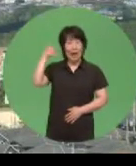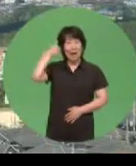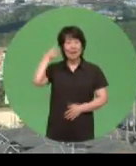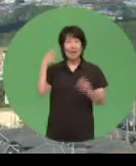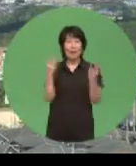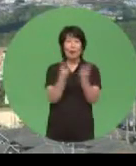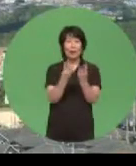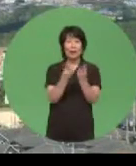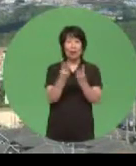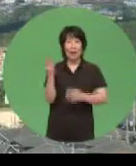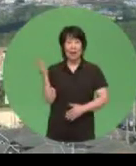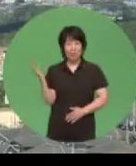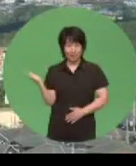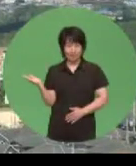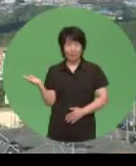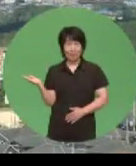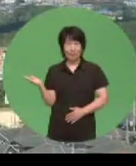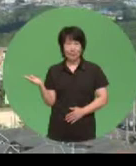話